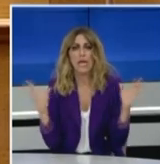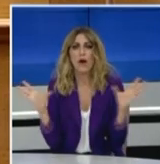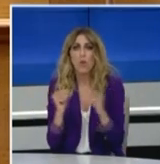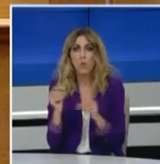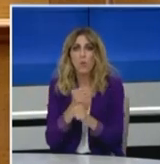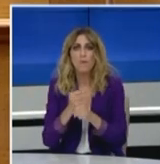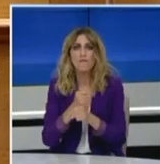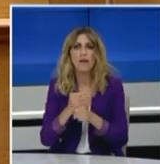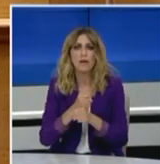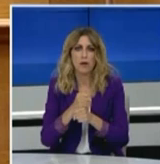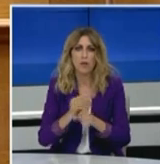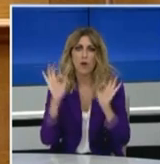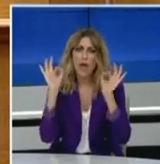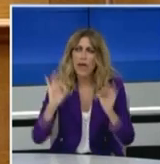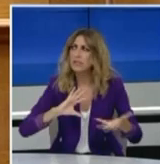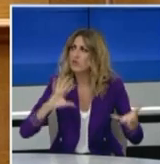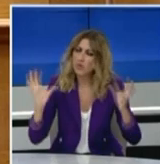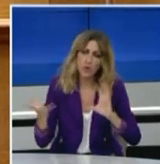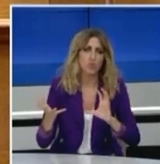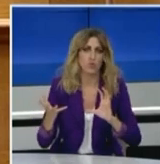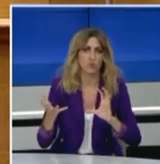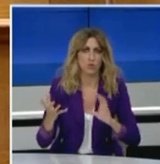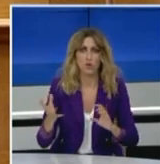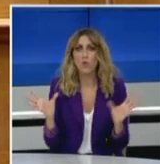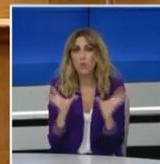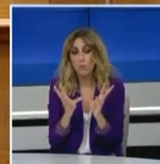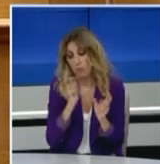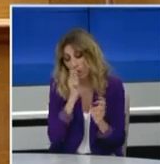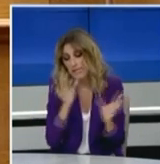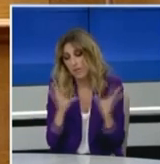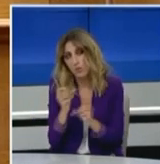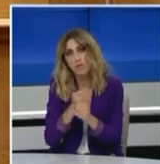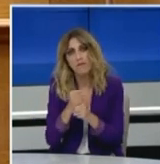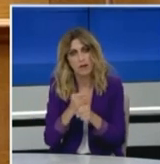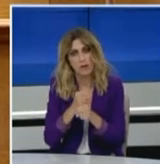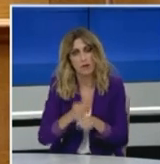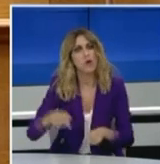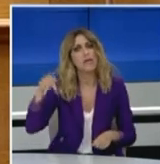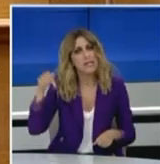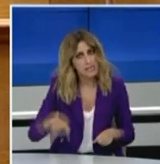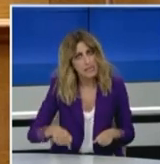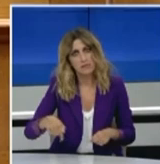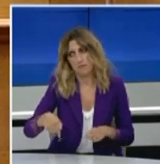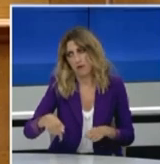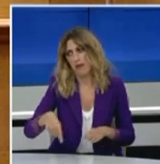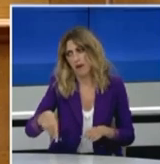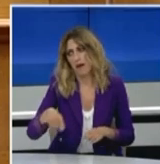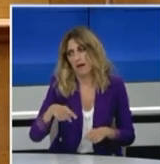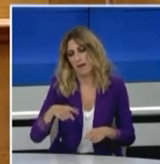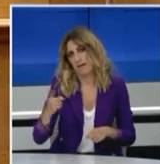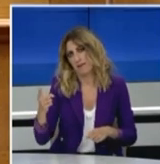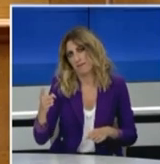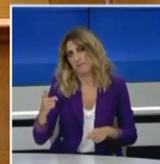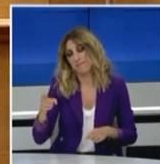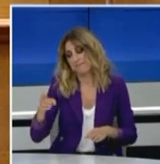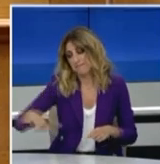αποτελέσματα αυτής της πολιτικής τα βιώνουμε βέβαια σήμερα που ο ιδιωτικός τομέας στην υγεία, αυτός ο επίγειος για σας